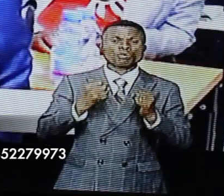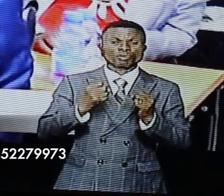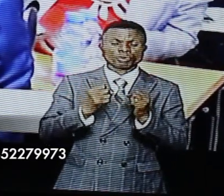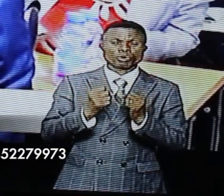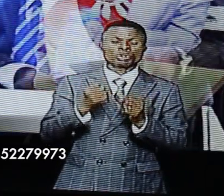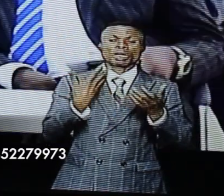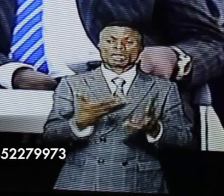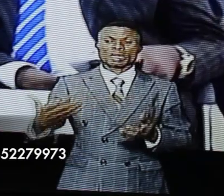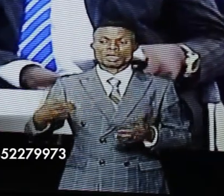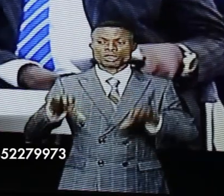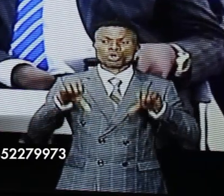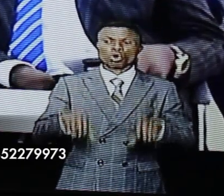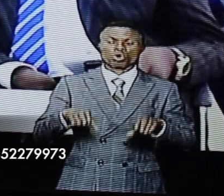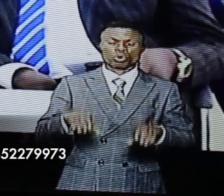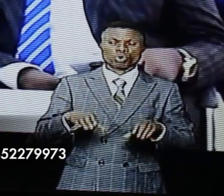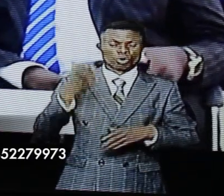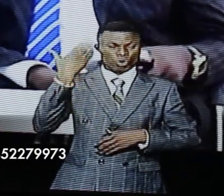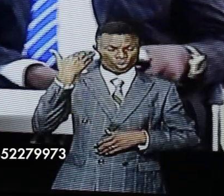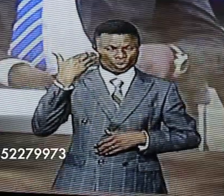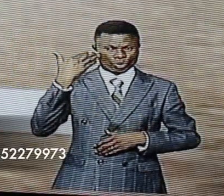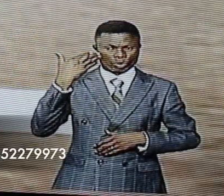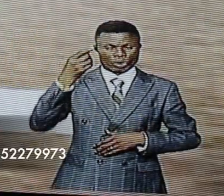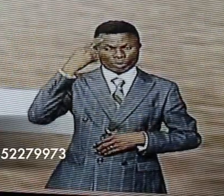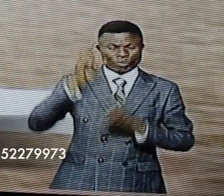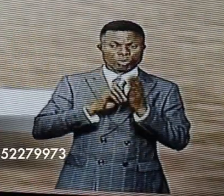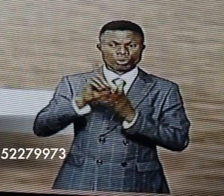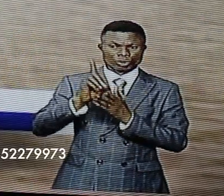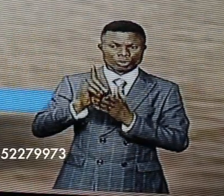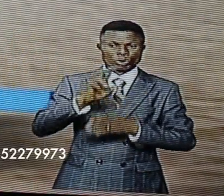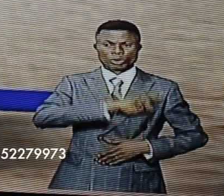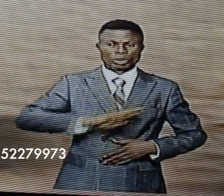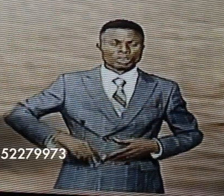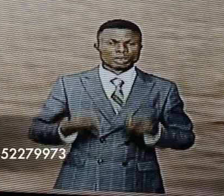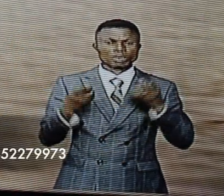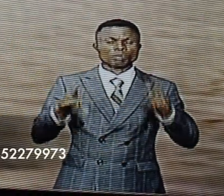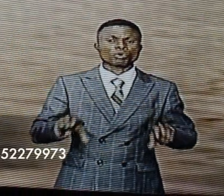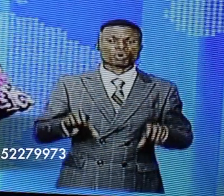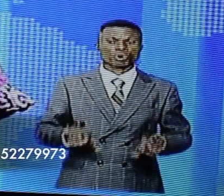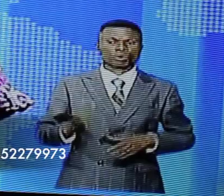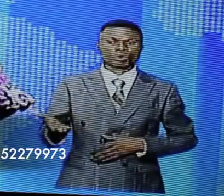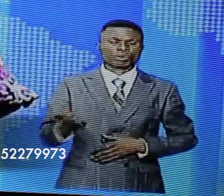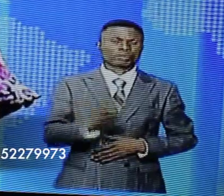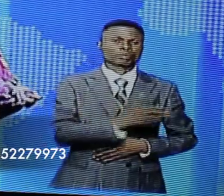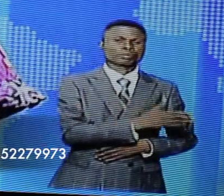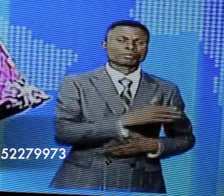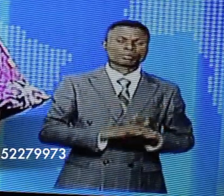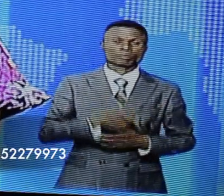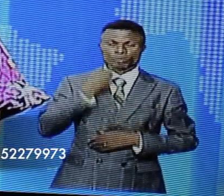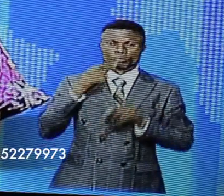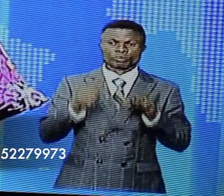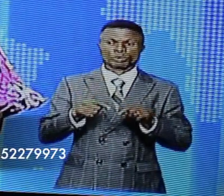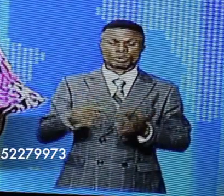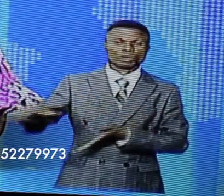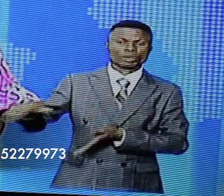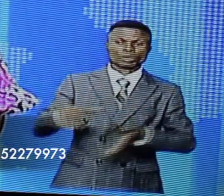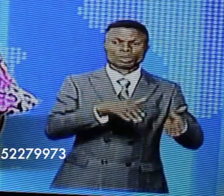ressources congolaises en eau, ainsi conclue, pour le développement de la République démocratique du Congo. Parlons à présent des